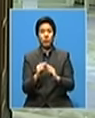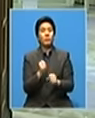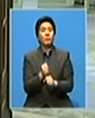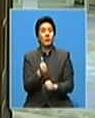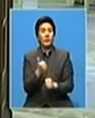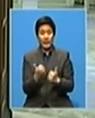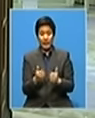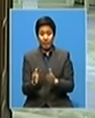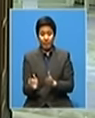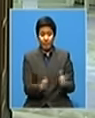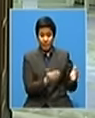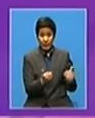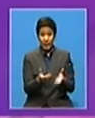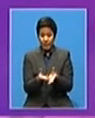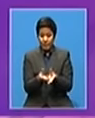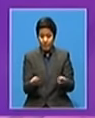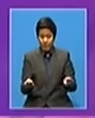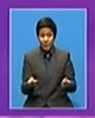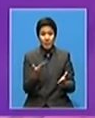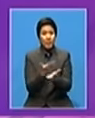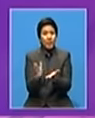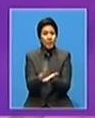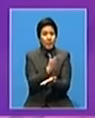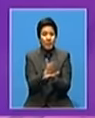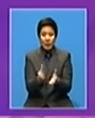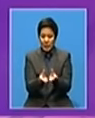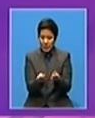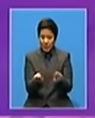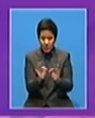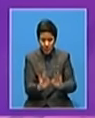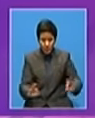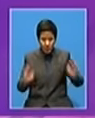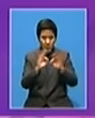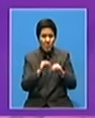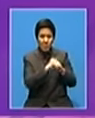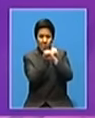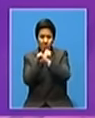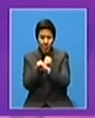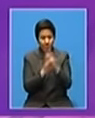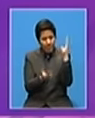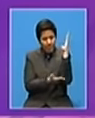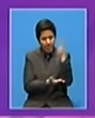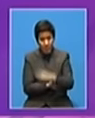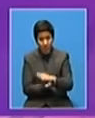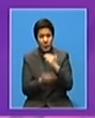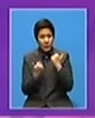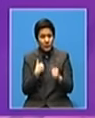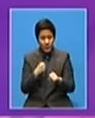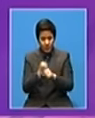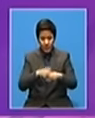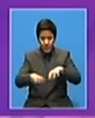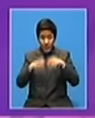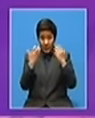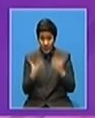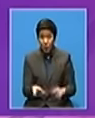ของการจัดที่ดินทำกินเพื่อป้องกันการบุกรุกป่าซึ่งเป็นทรัพยากรที่สำคัญของชาตินั้นปัจจุบันได้ดำเนินการไปแล้ว 2.71 ล้านไ